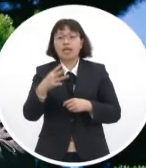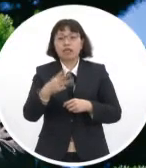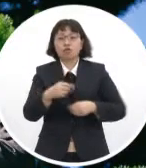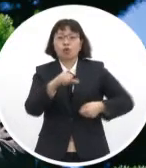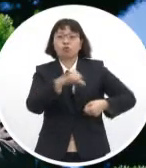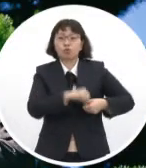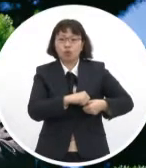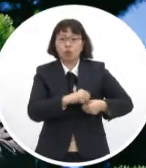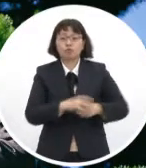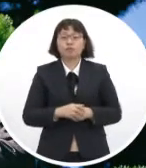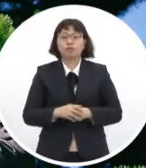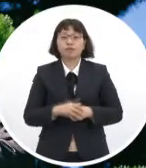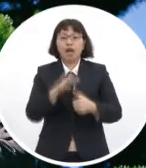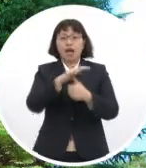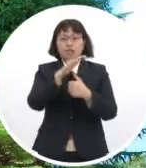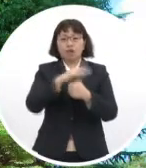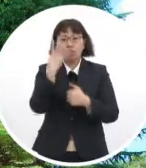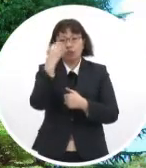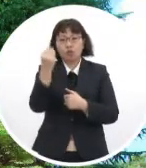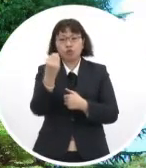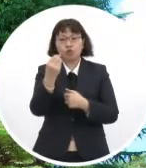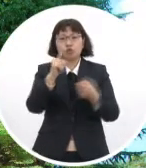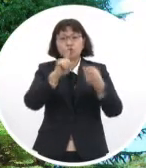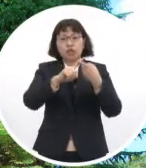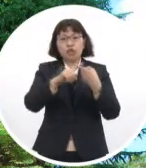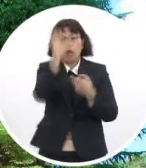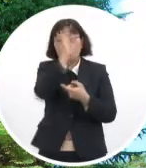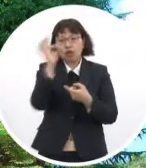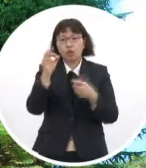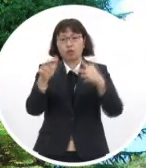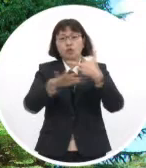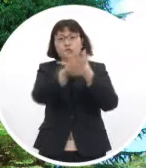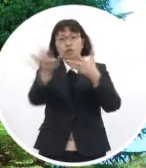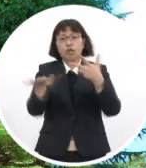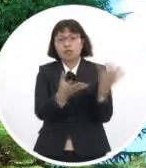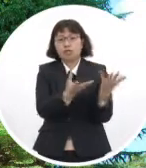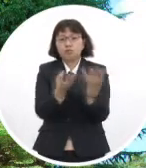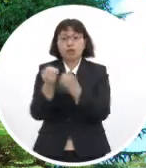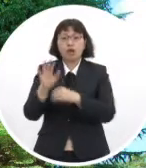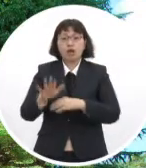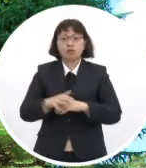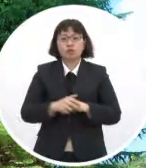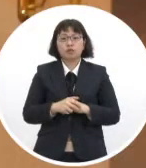将、愛知には魅力的な観光資源がたくさんあるよね。